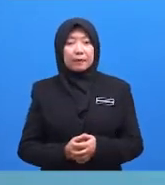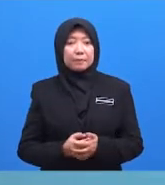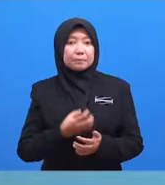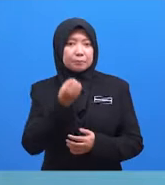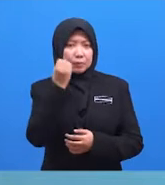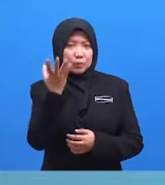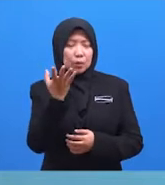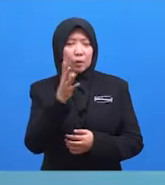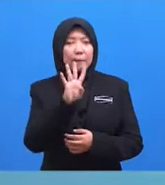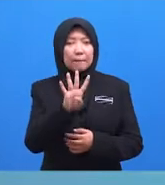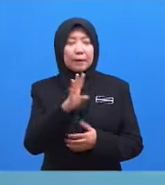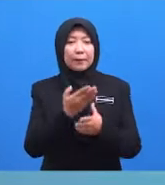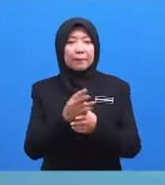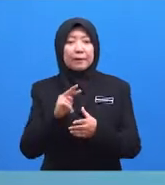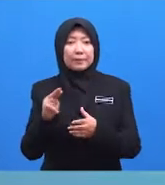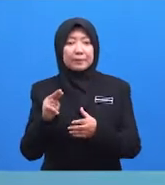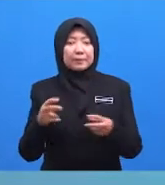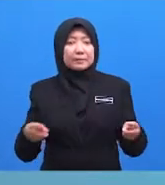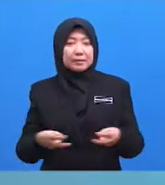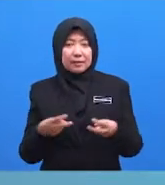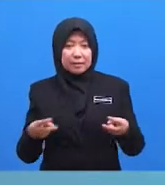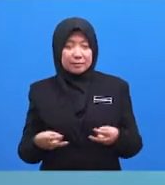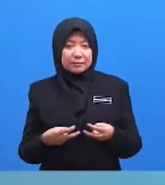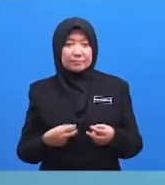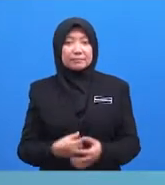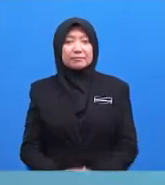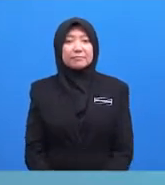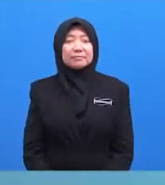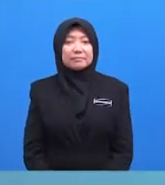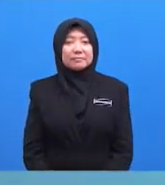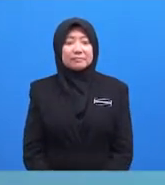Sebutkan semula keempat-empat bahagian salad tersebut.